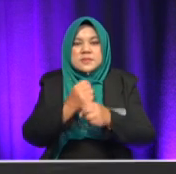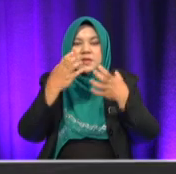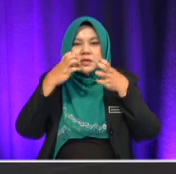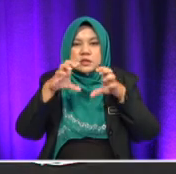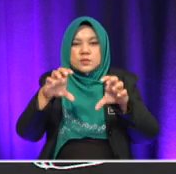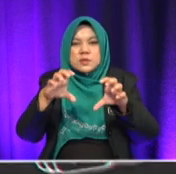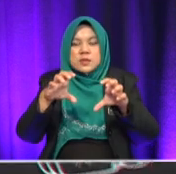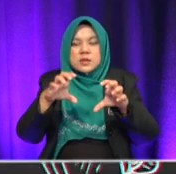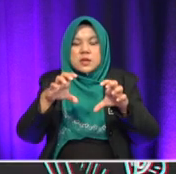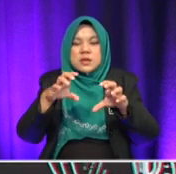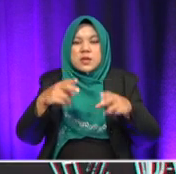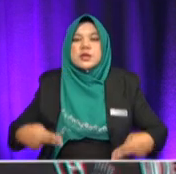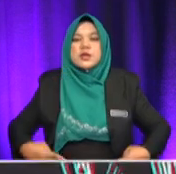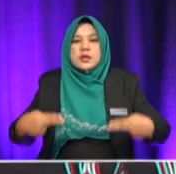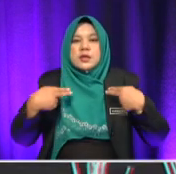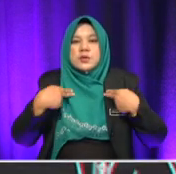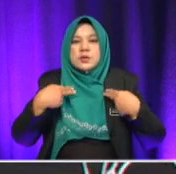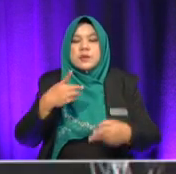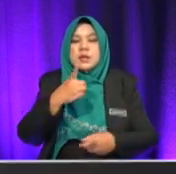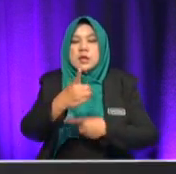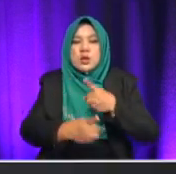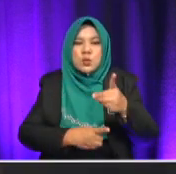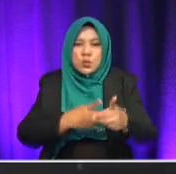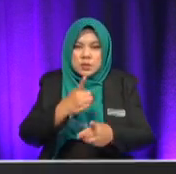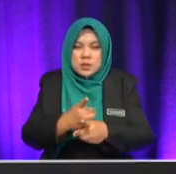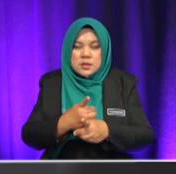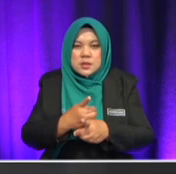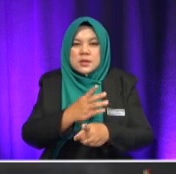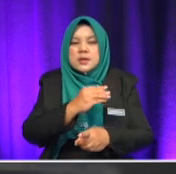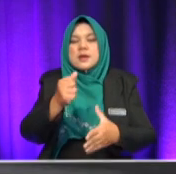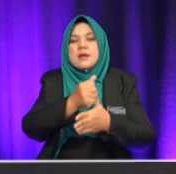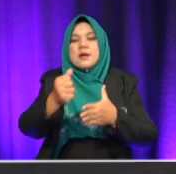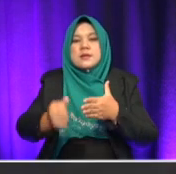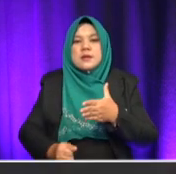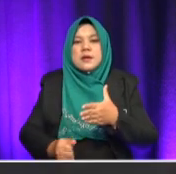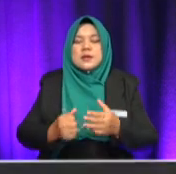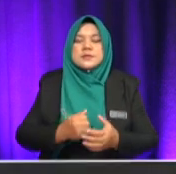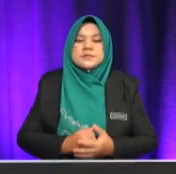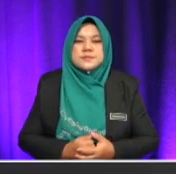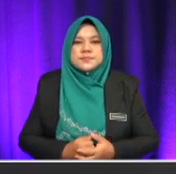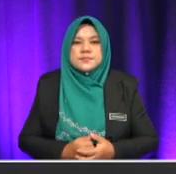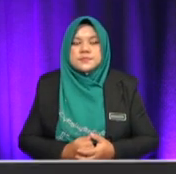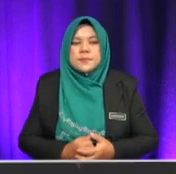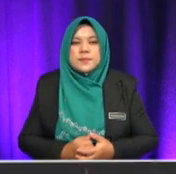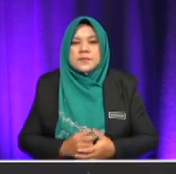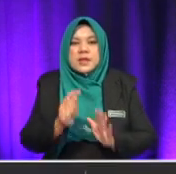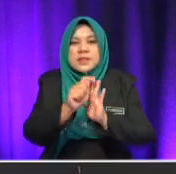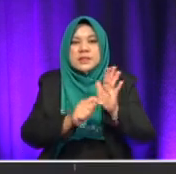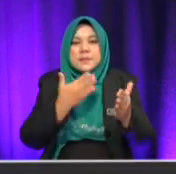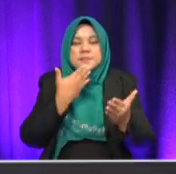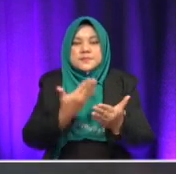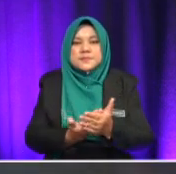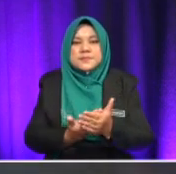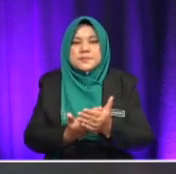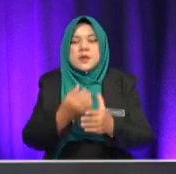dan di akhirat Inilah kita cari ke cemerlangnya hidup di dunia dan juga di akhirat terbaik key